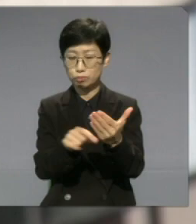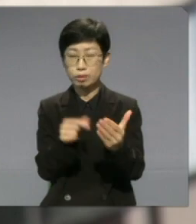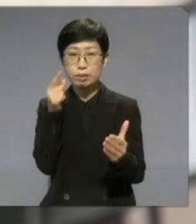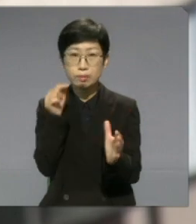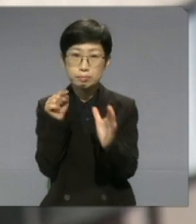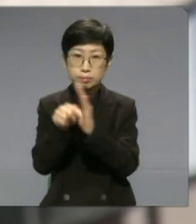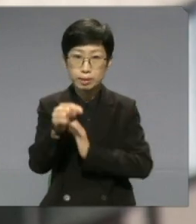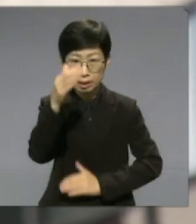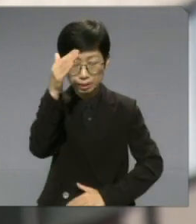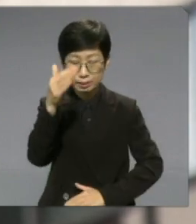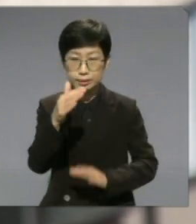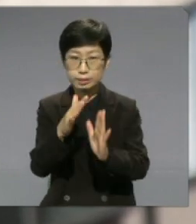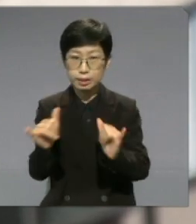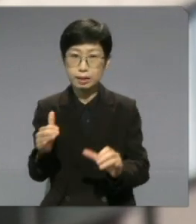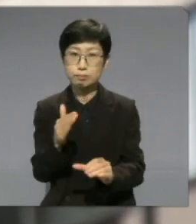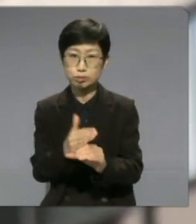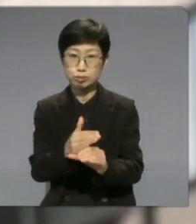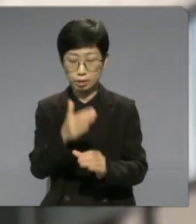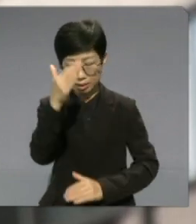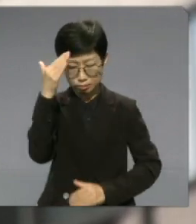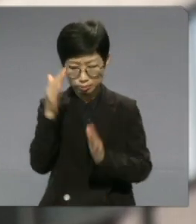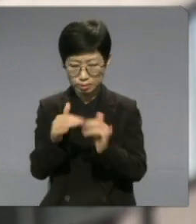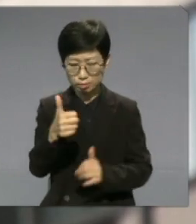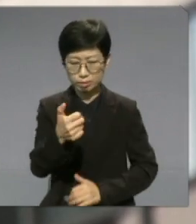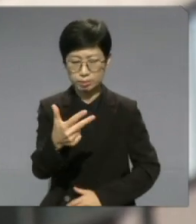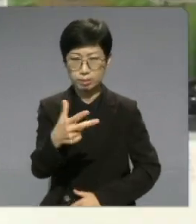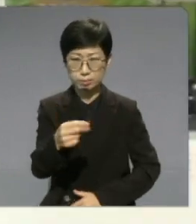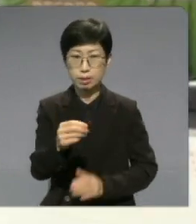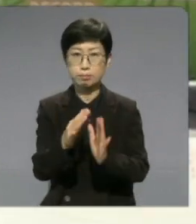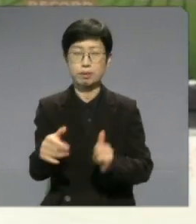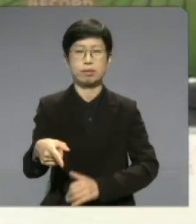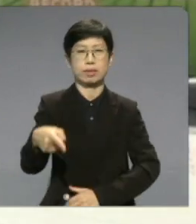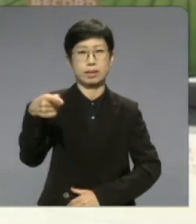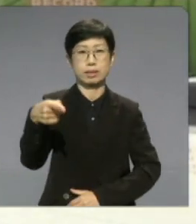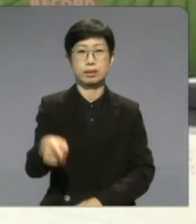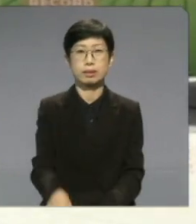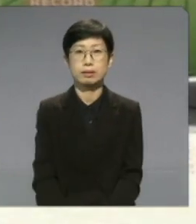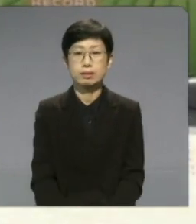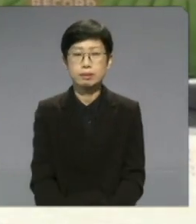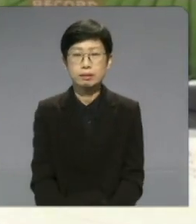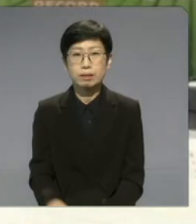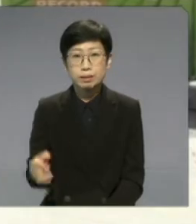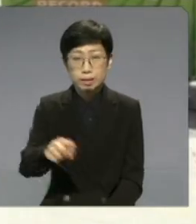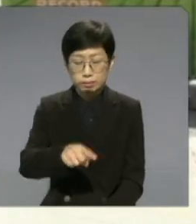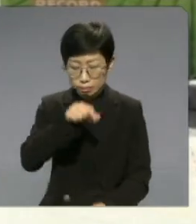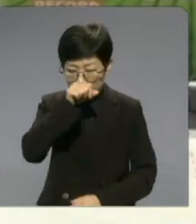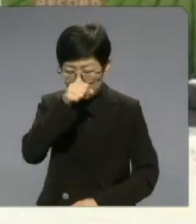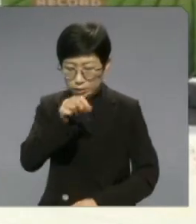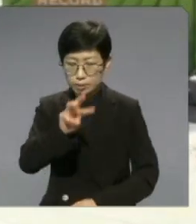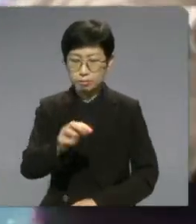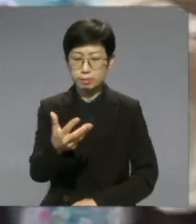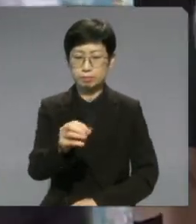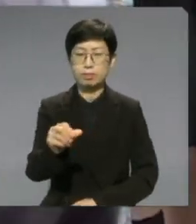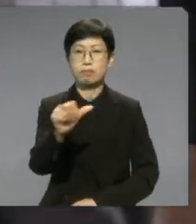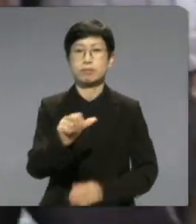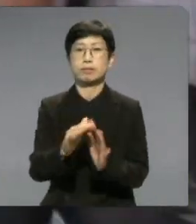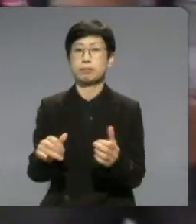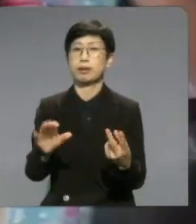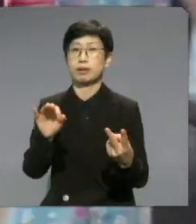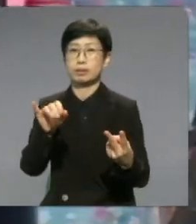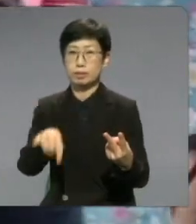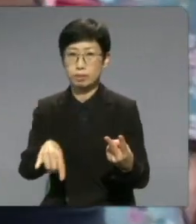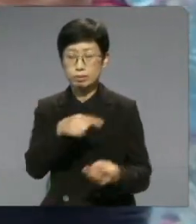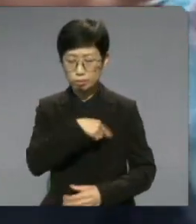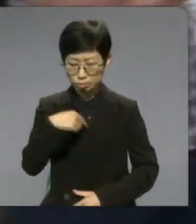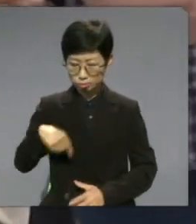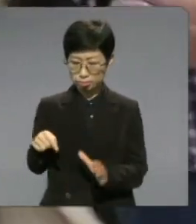방문한 외국인 중에는 한국인이 57만 명으로 가장 많았습니다 이어 대만인이 38만 5,000명으로 2위였고